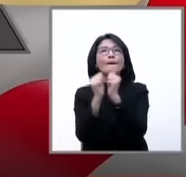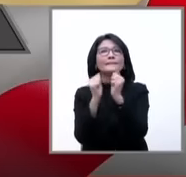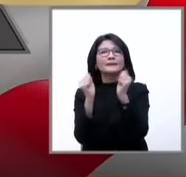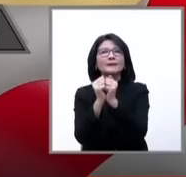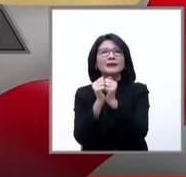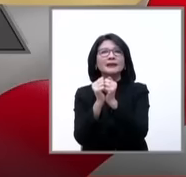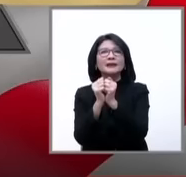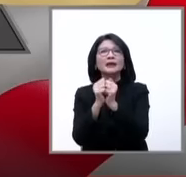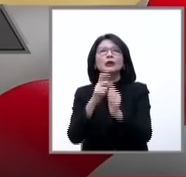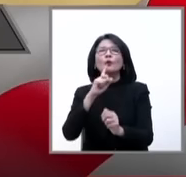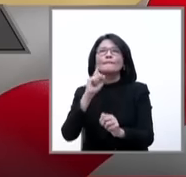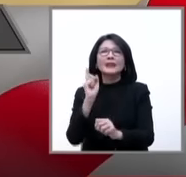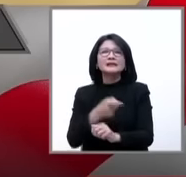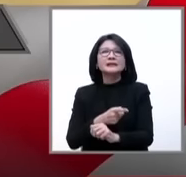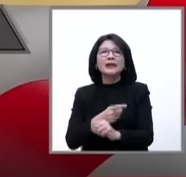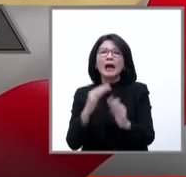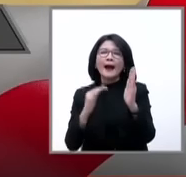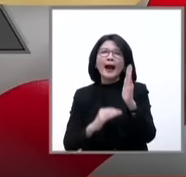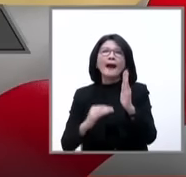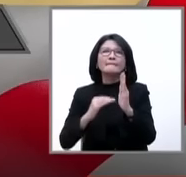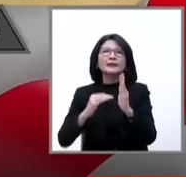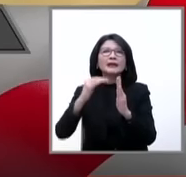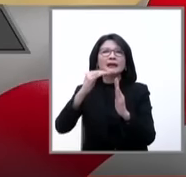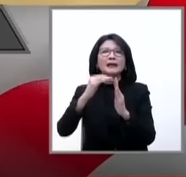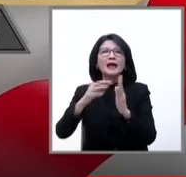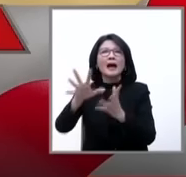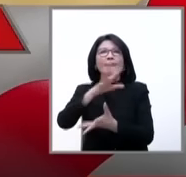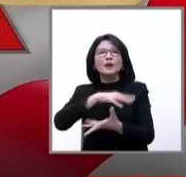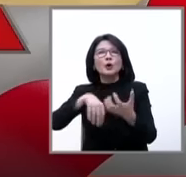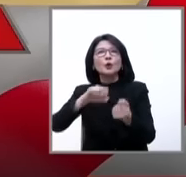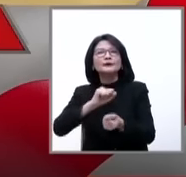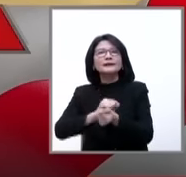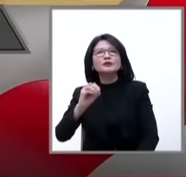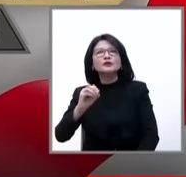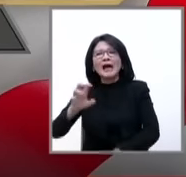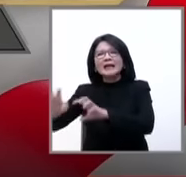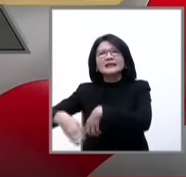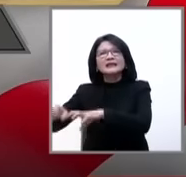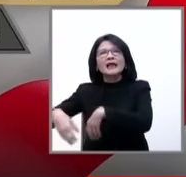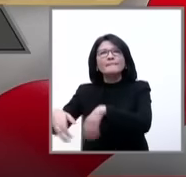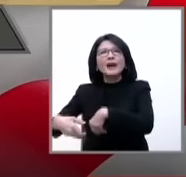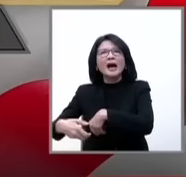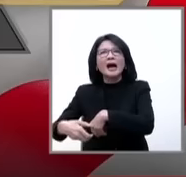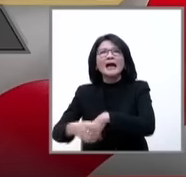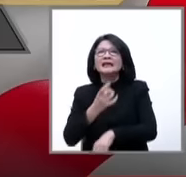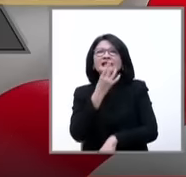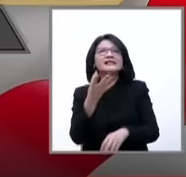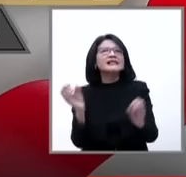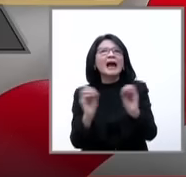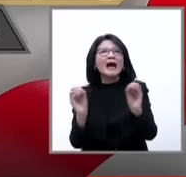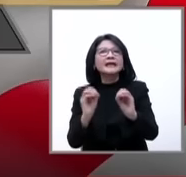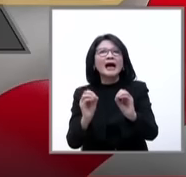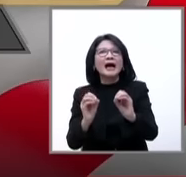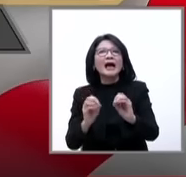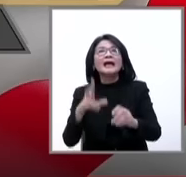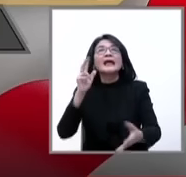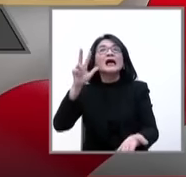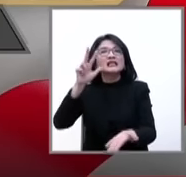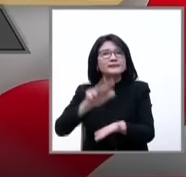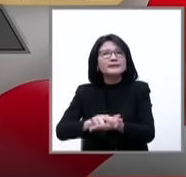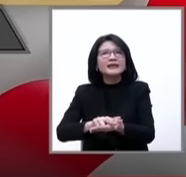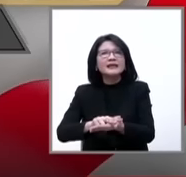benderang tentang kelayakan calon wakil presiden dari sisi karakter. Kenapa? Terkait dengan karakter itu,